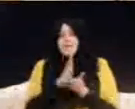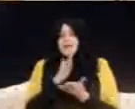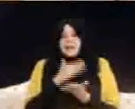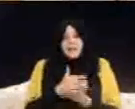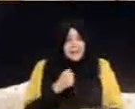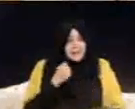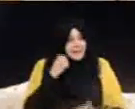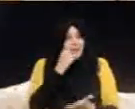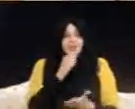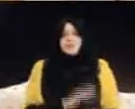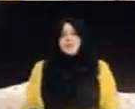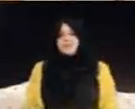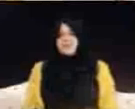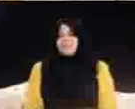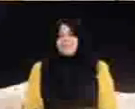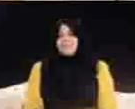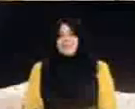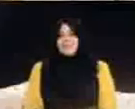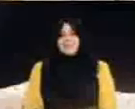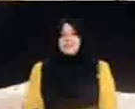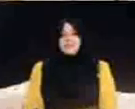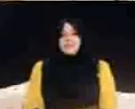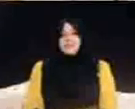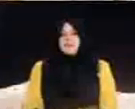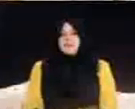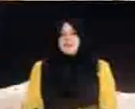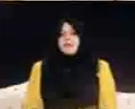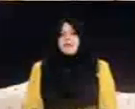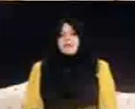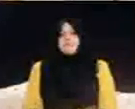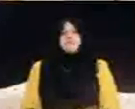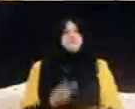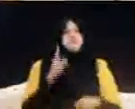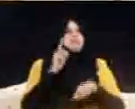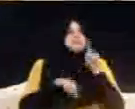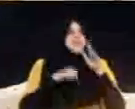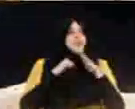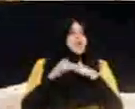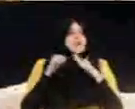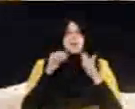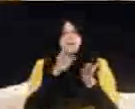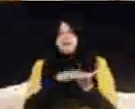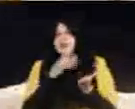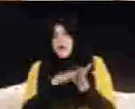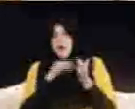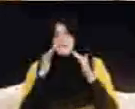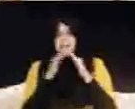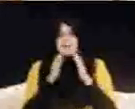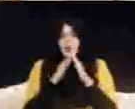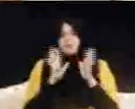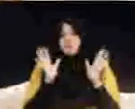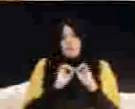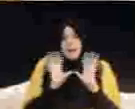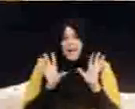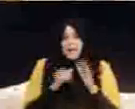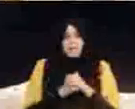التركة، من الأشياء التالية: من العقارات بينها يعني الأراضي والسكنة وكذا وكذا،